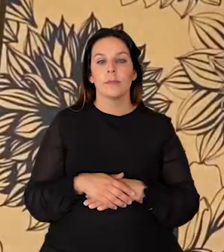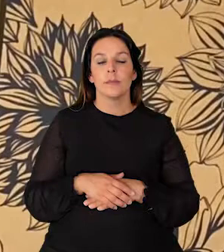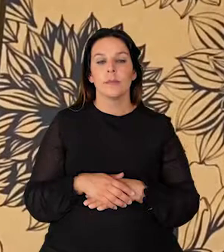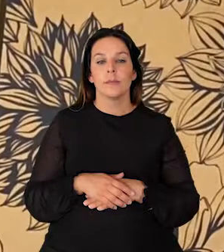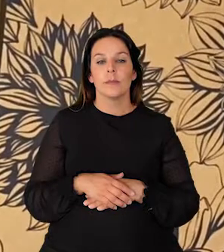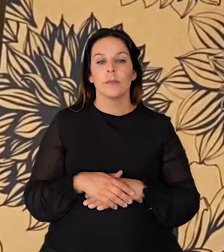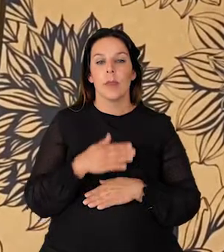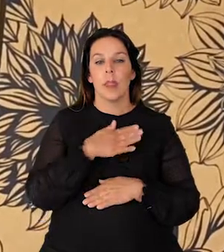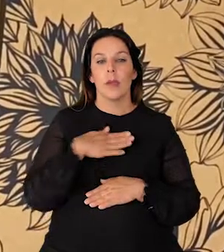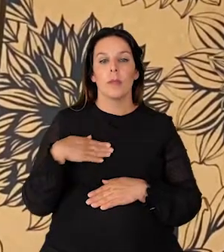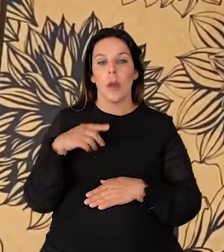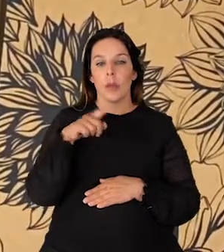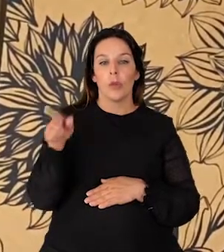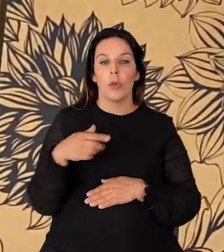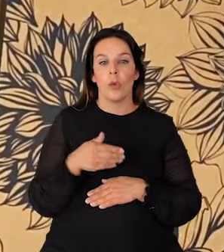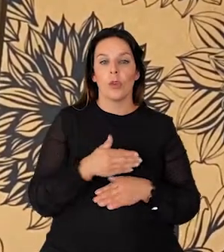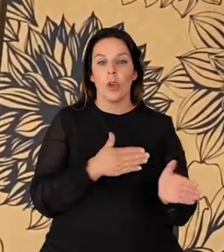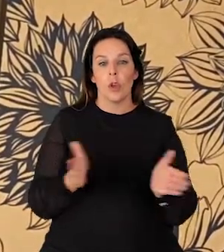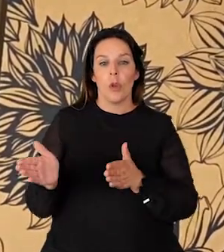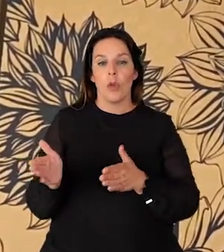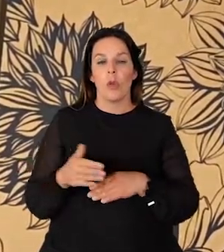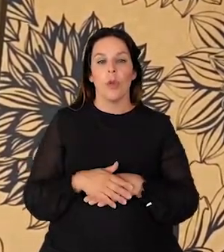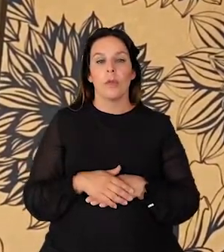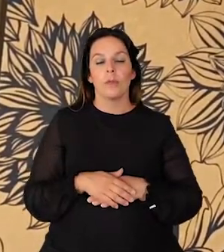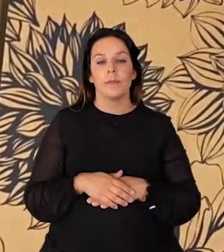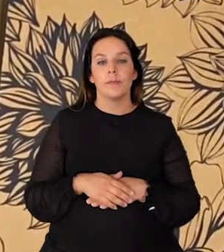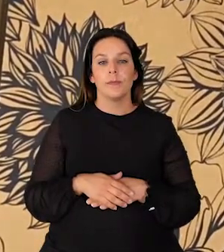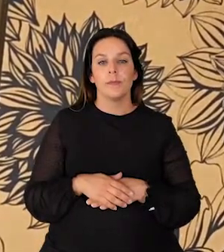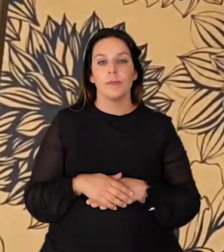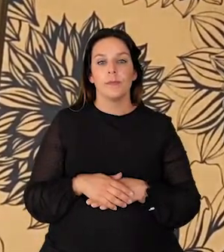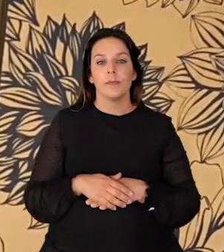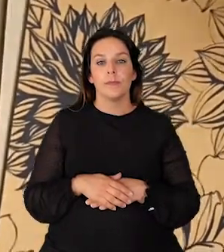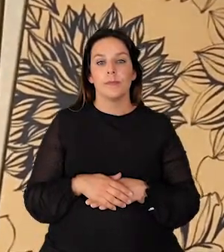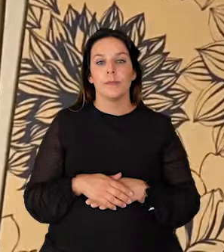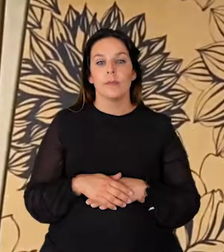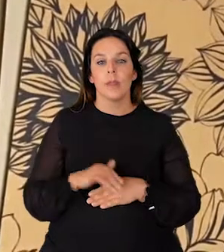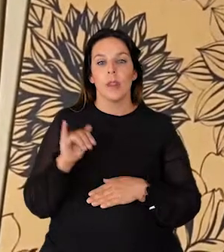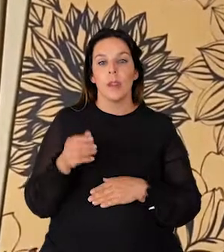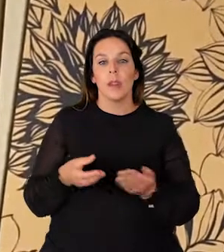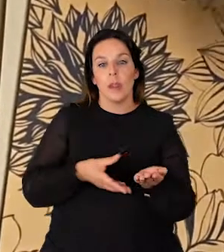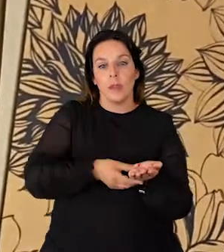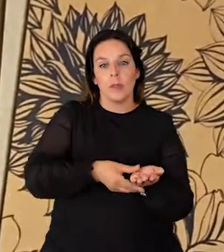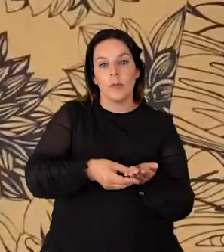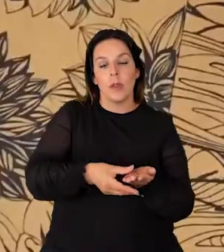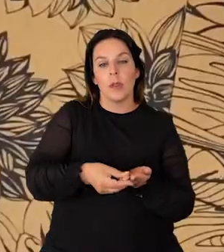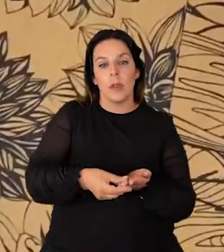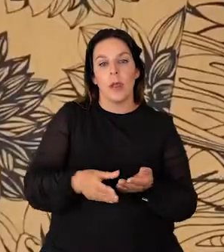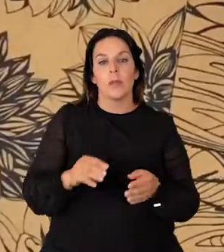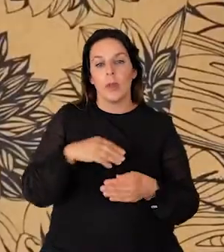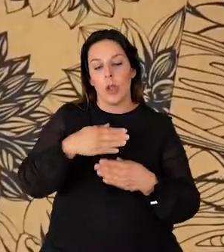I mamy gotowe kółeczka, wycięte, pofrędzlowane. I spinamy